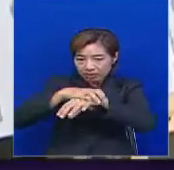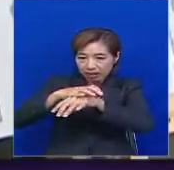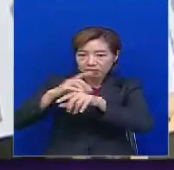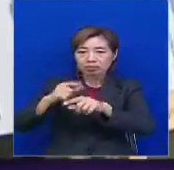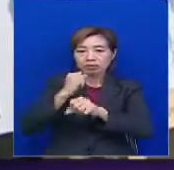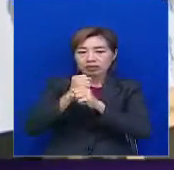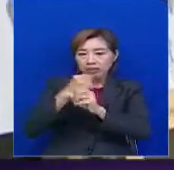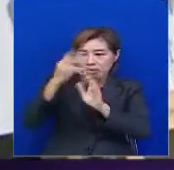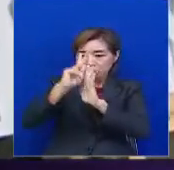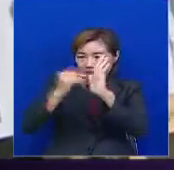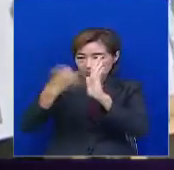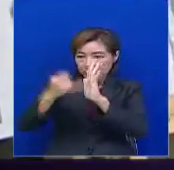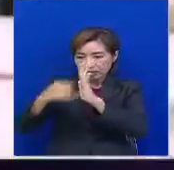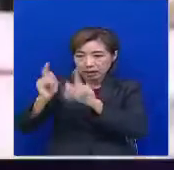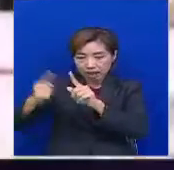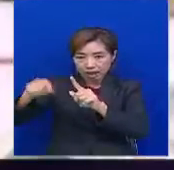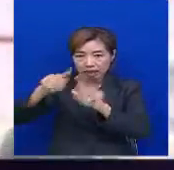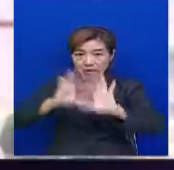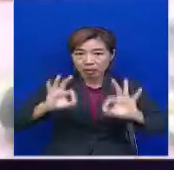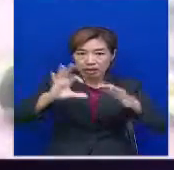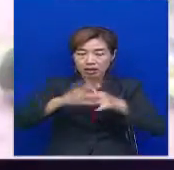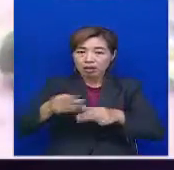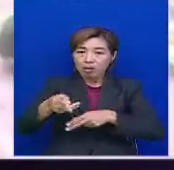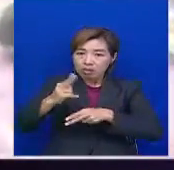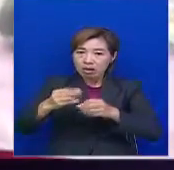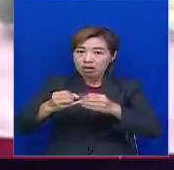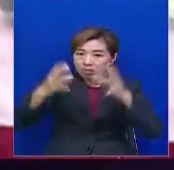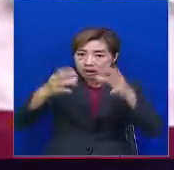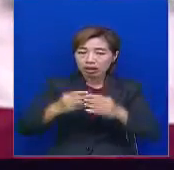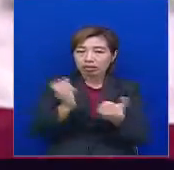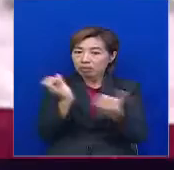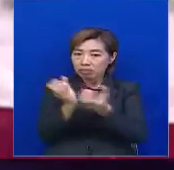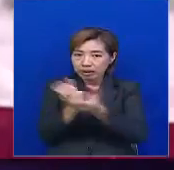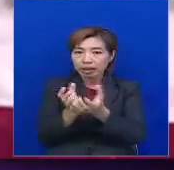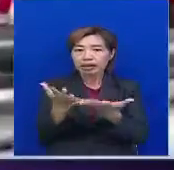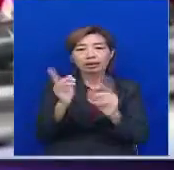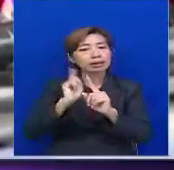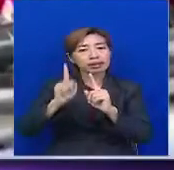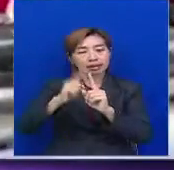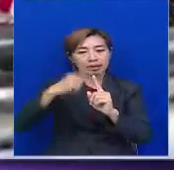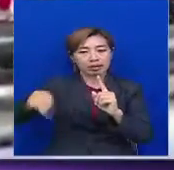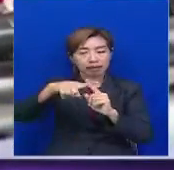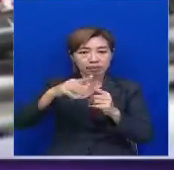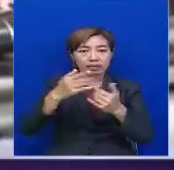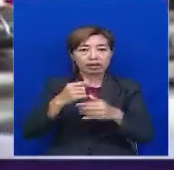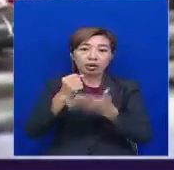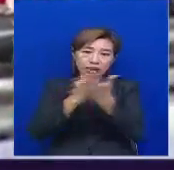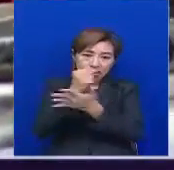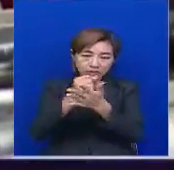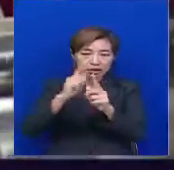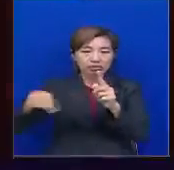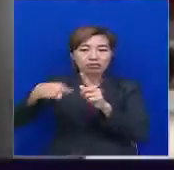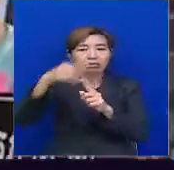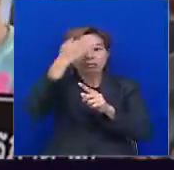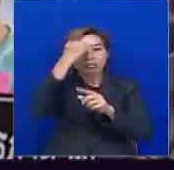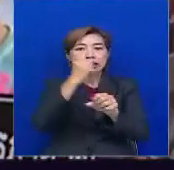เฉพาะการกระทำความผิดที่เกี่ยวกับอาวุธปืนอาวุธสงครามการพนันที่เกี่ยวกับการออกเสียงประชามติและยาเสพติดเพื่อป้องกันการ